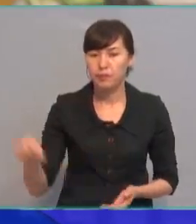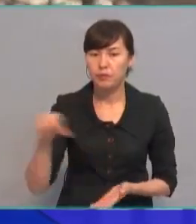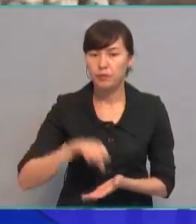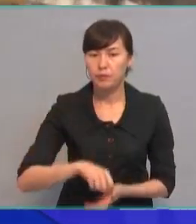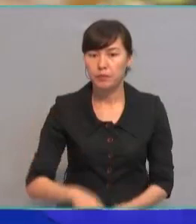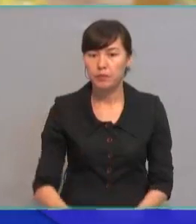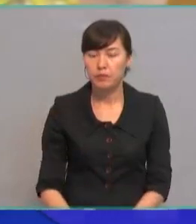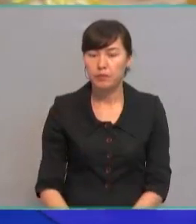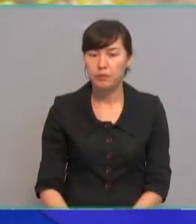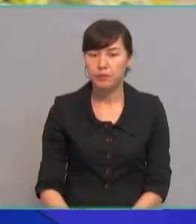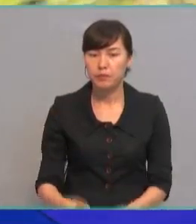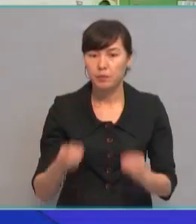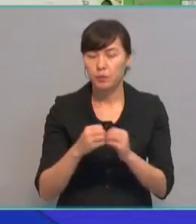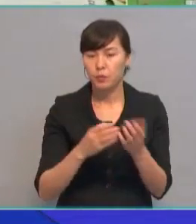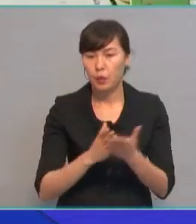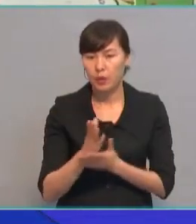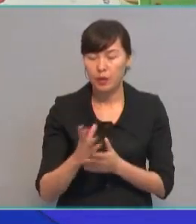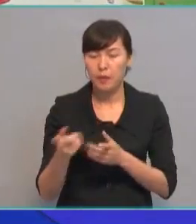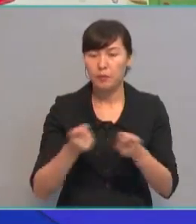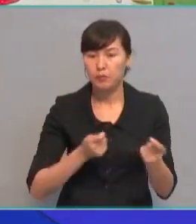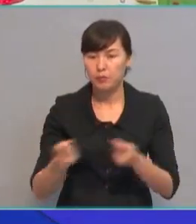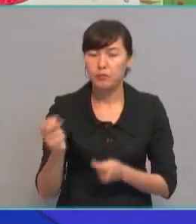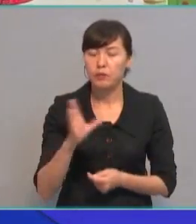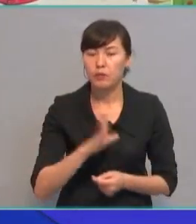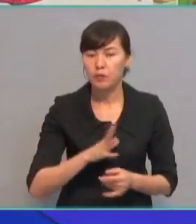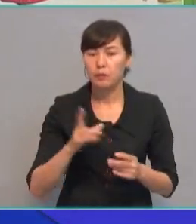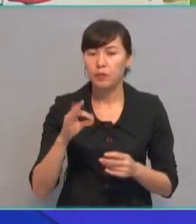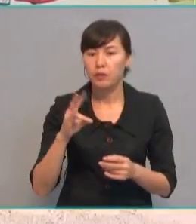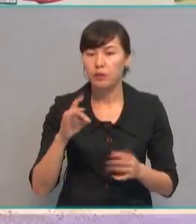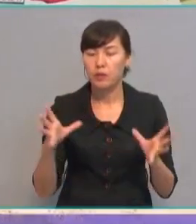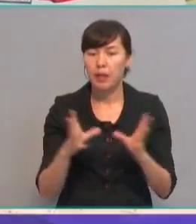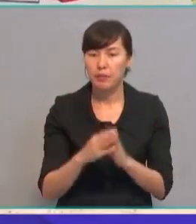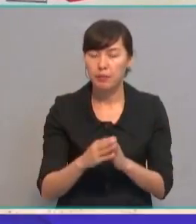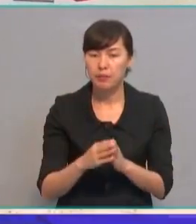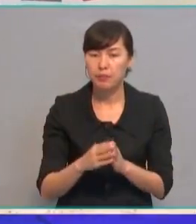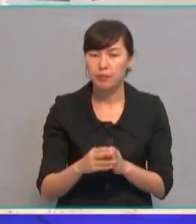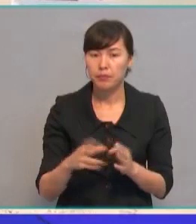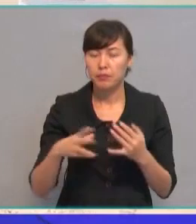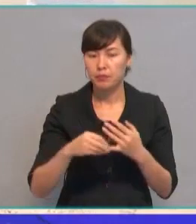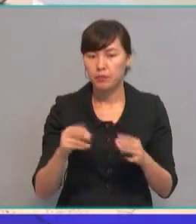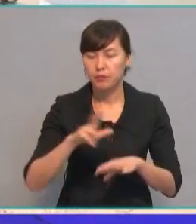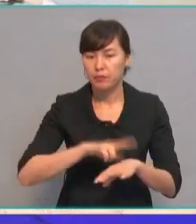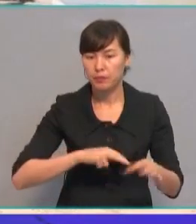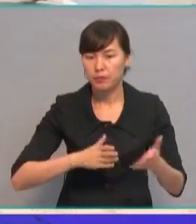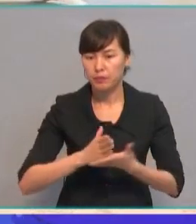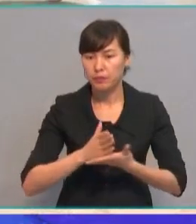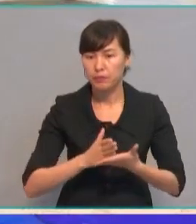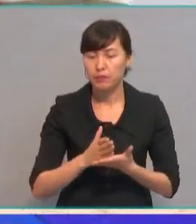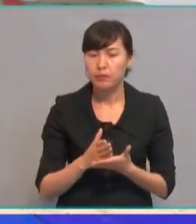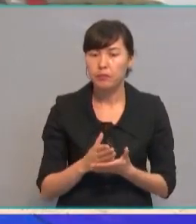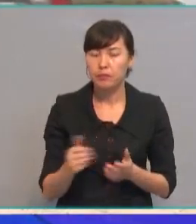атсалысуда. Он бағытта патрульде ұйымдастырылған патруль, бірлескен патруль, жергілікті полиция